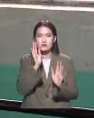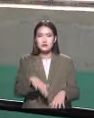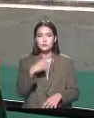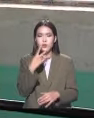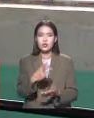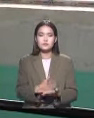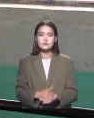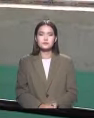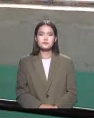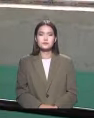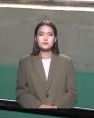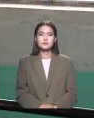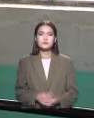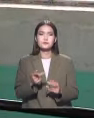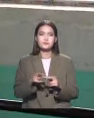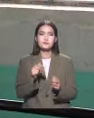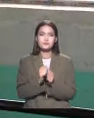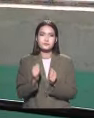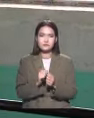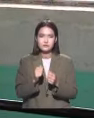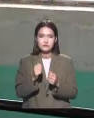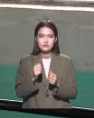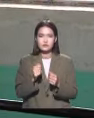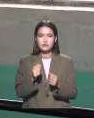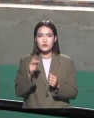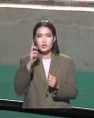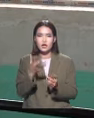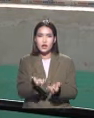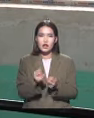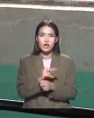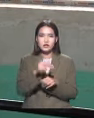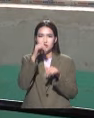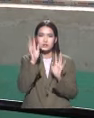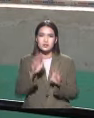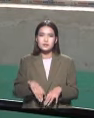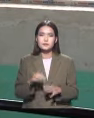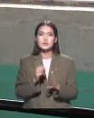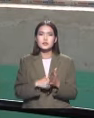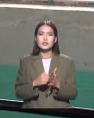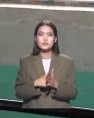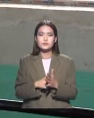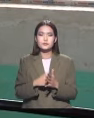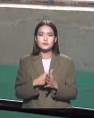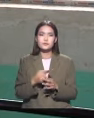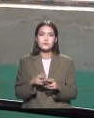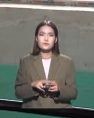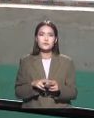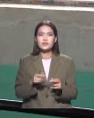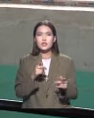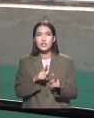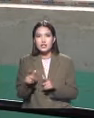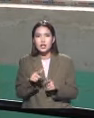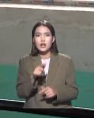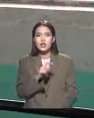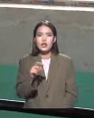Кірпіштерді, кладчиктерді шақырғанбыз, әдейі специальный жұрт адамдарды. Олар кеше шықты, вот. Қаратты, нан айтты, но кришаны істемейміз.